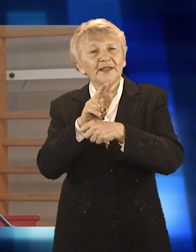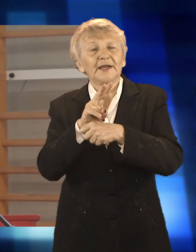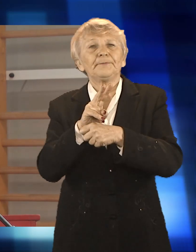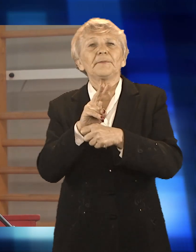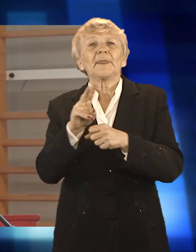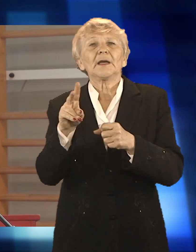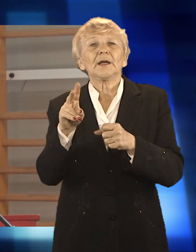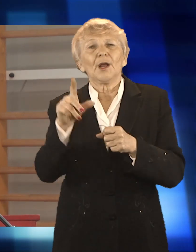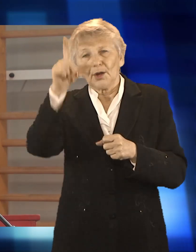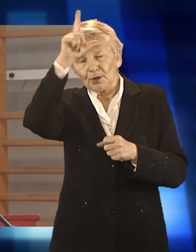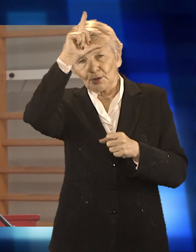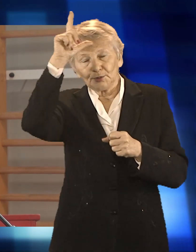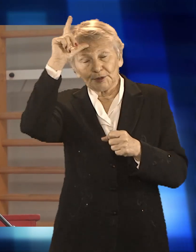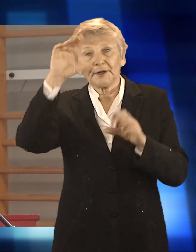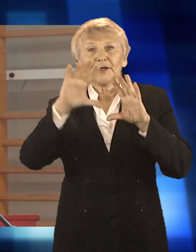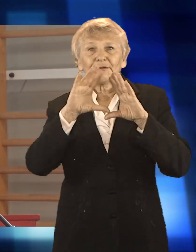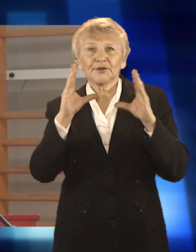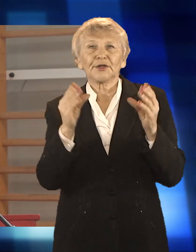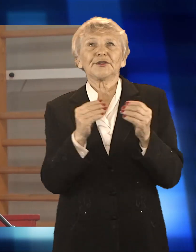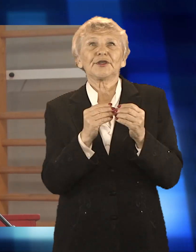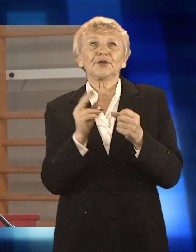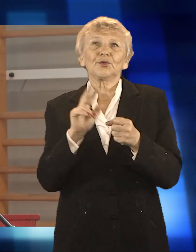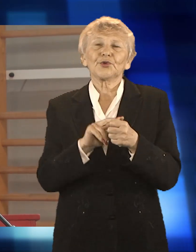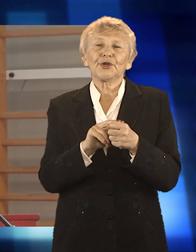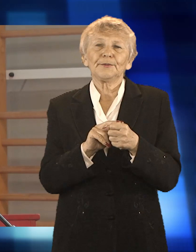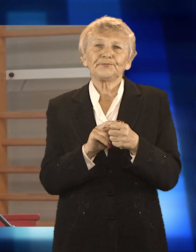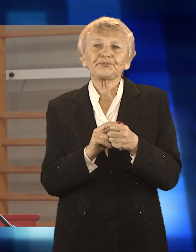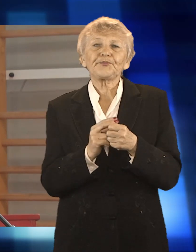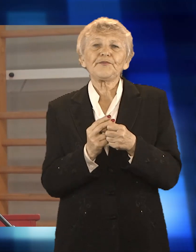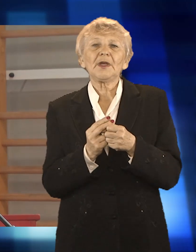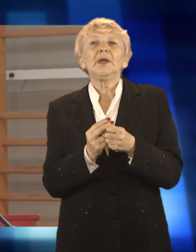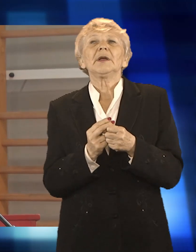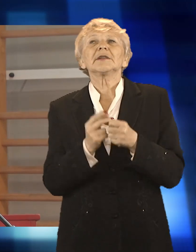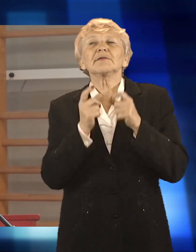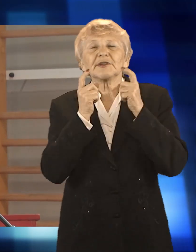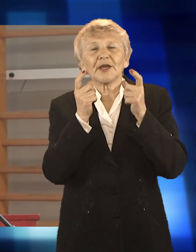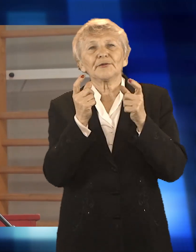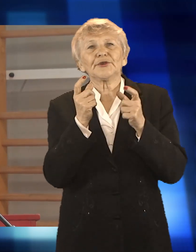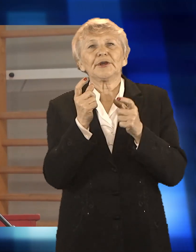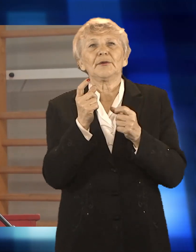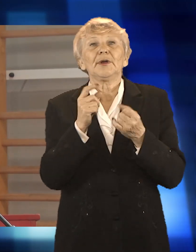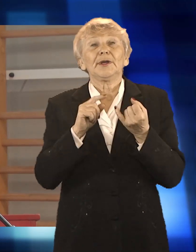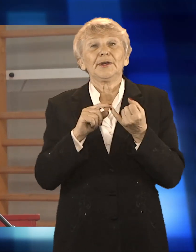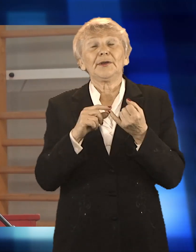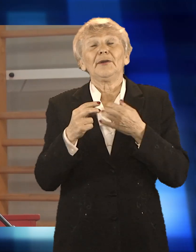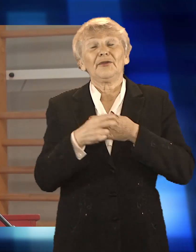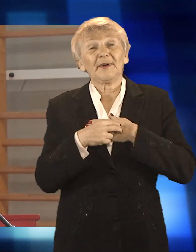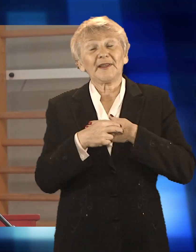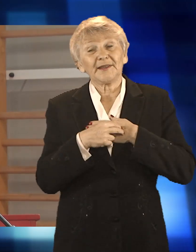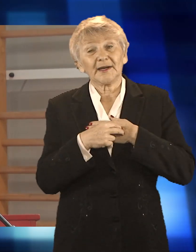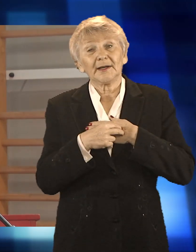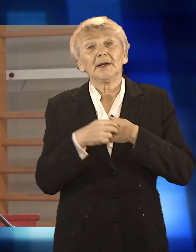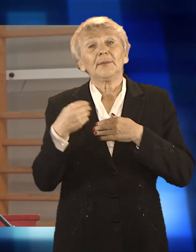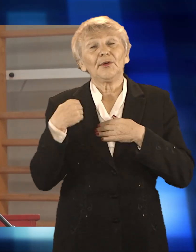wziął się przecież znikąd. To właśnie efekt takiej ciężkiej, żmudnej, codziennej służby, którą wykonują wszyscy funkcjonariusze